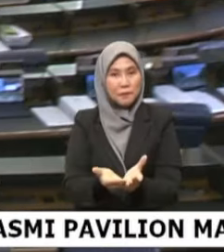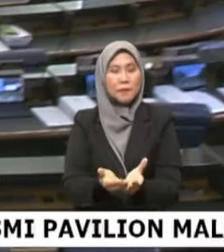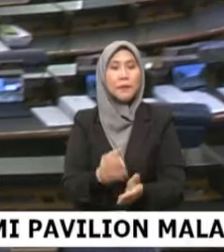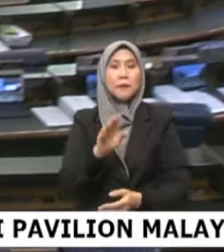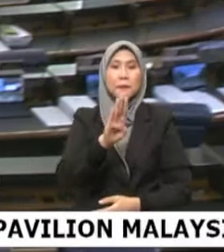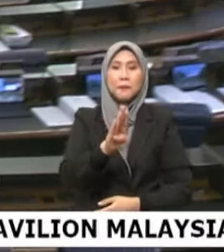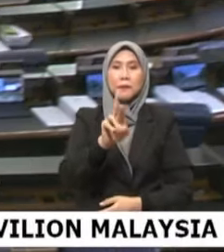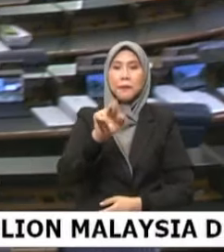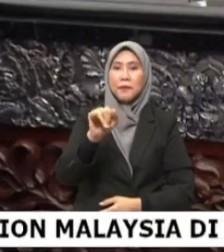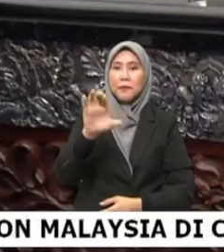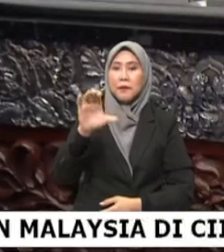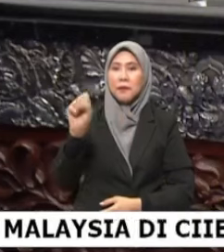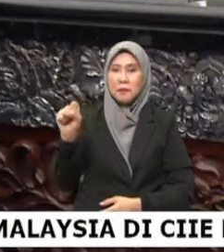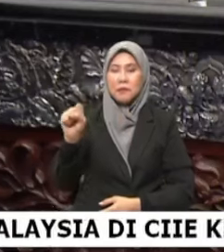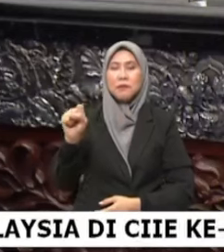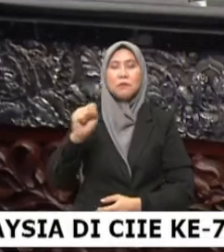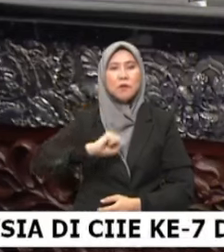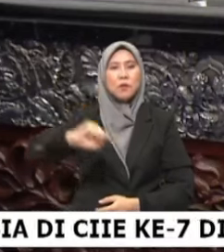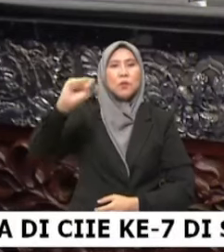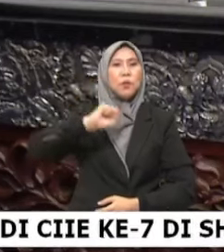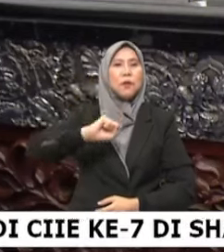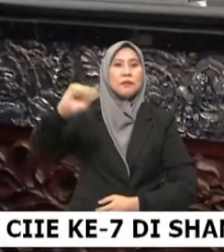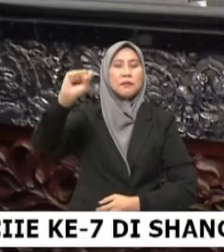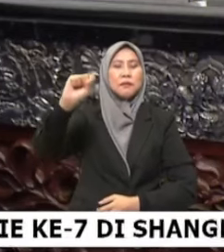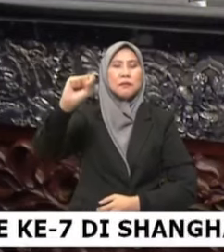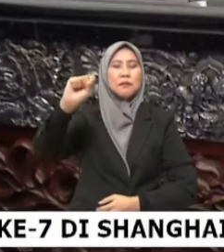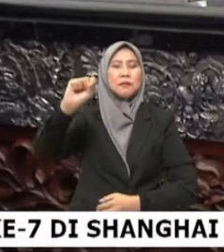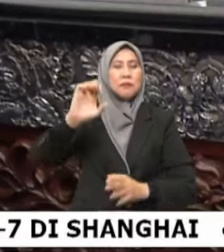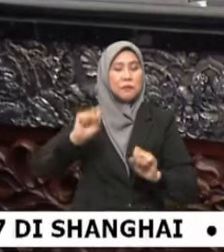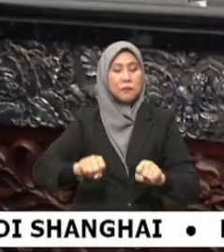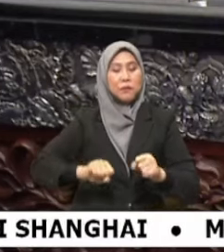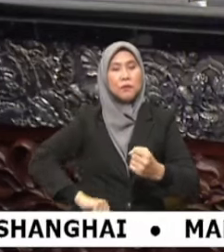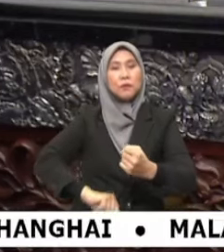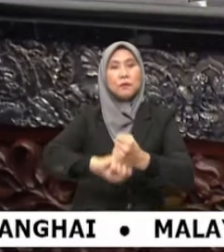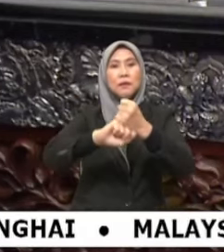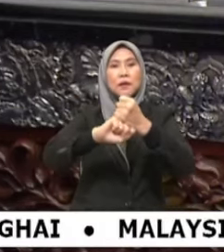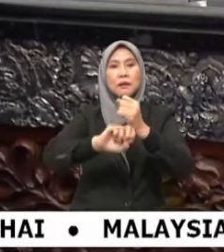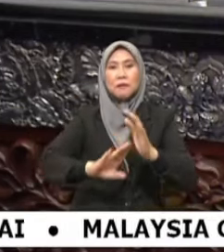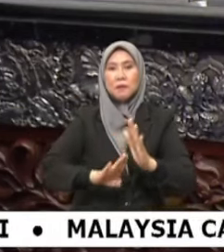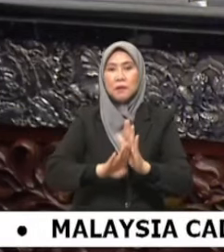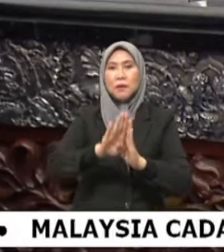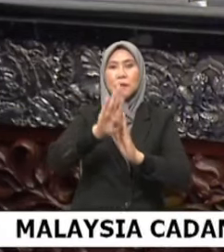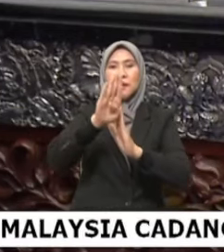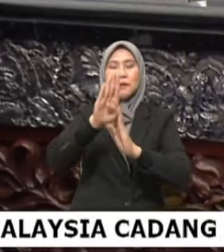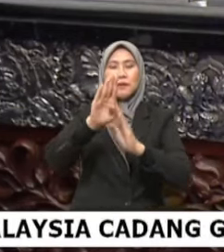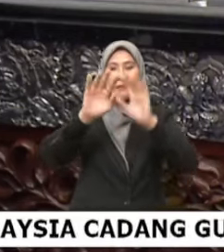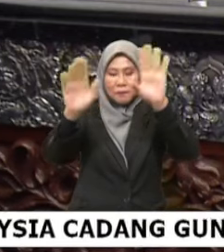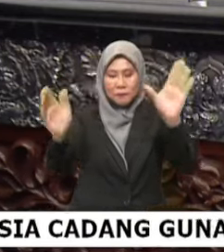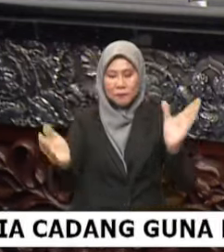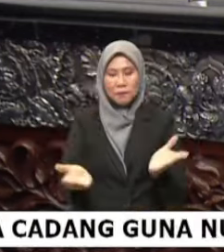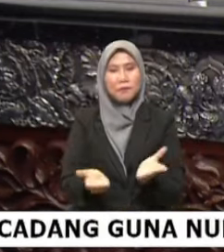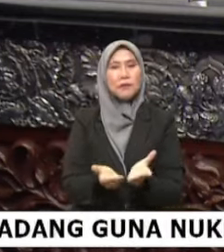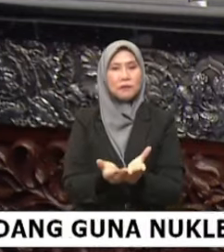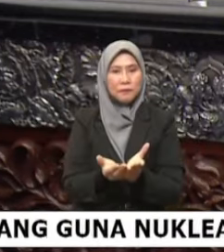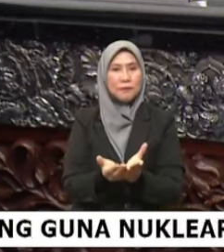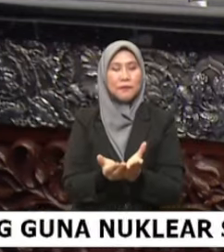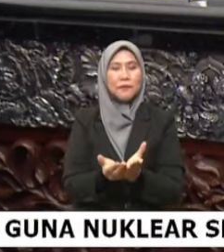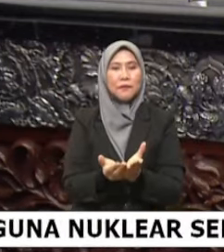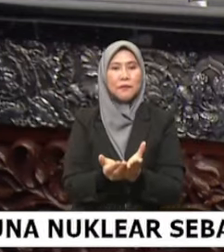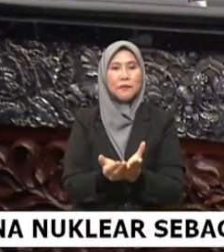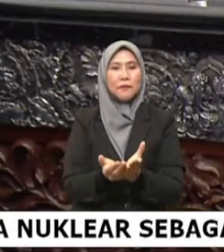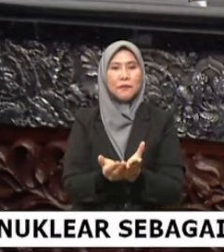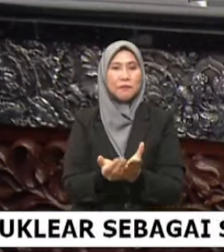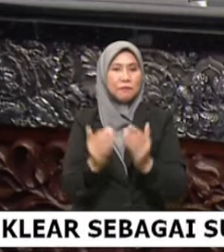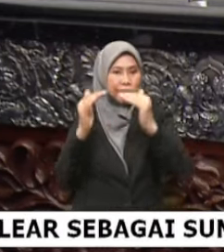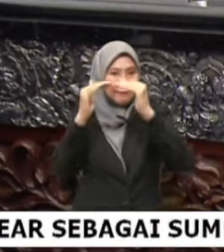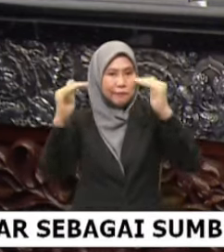turut memperjuangkan agenda dengan izin Global South yang menyumbang ke arah pembangunan global mampan dan peradaban dunia yang